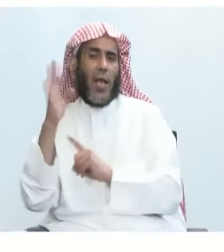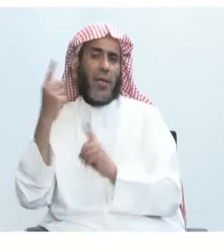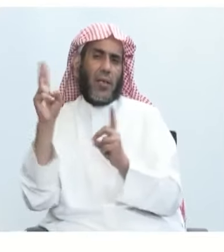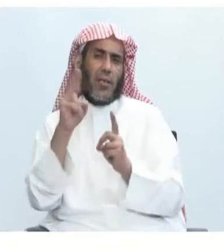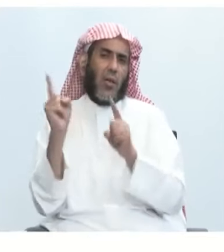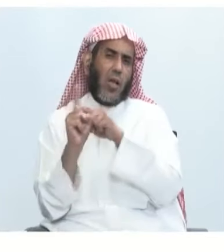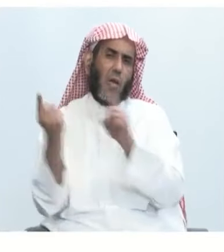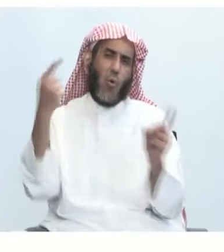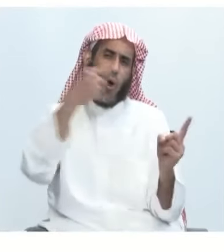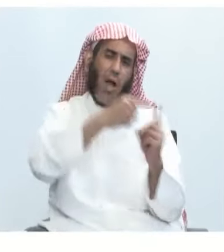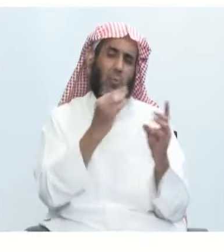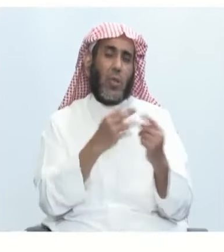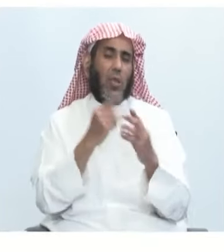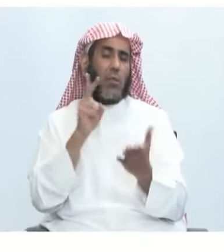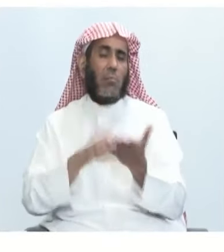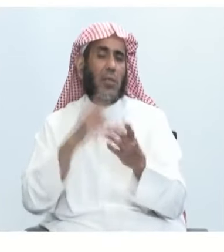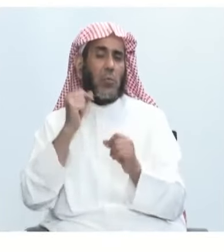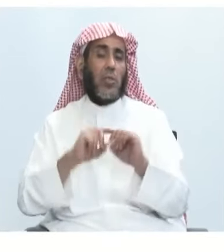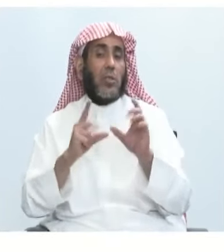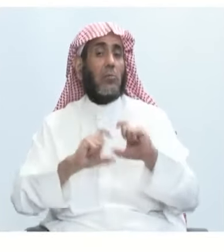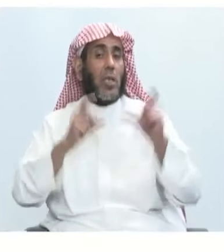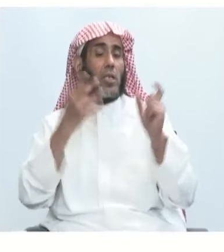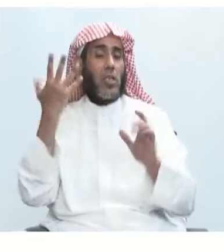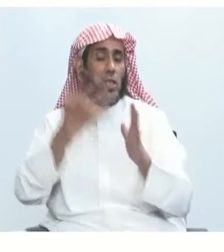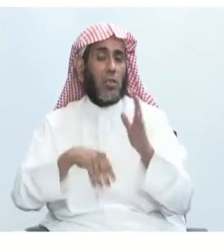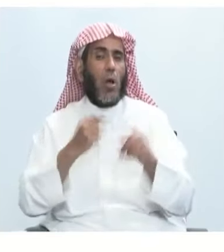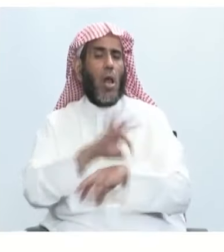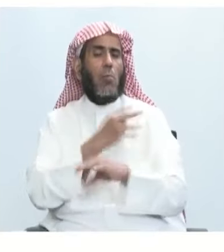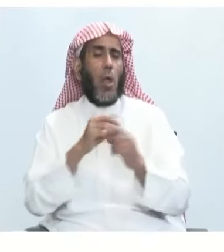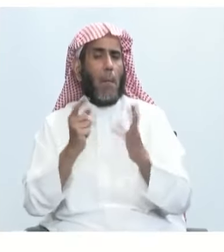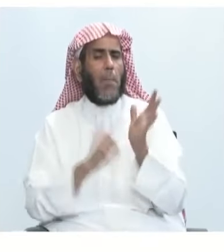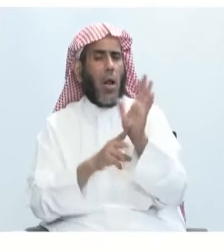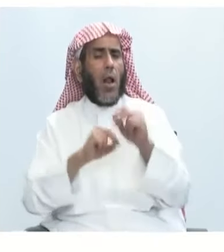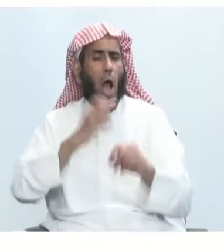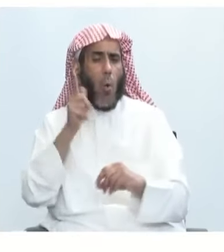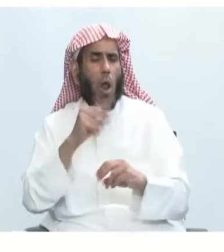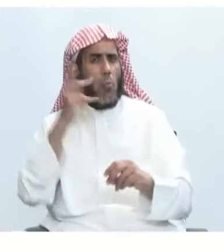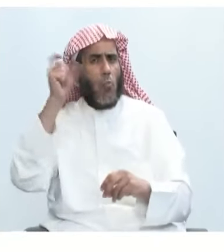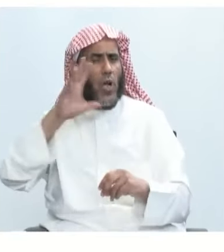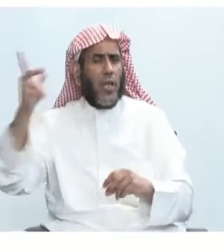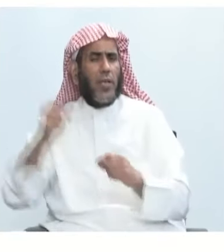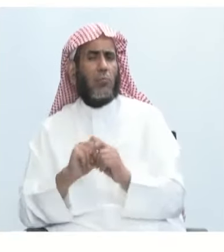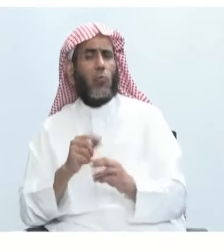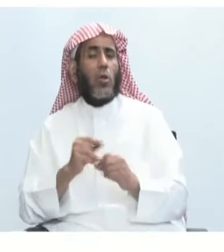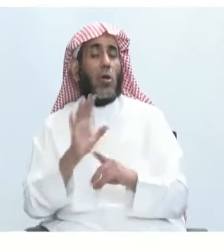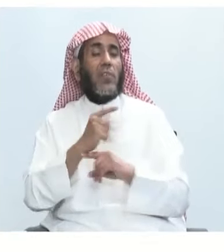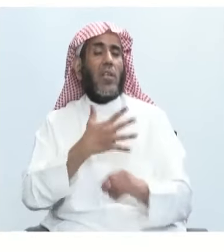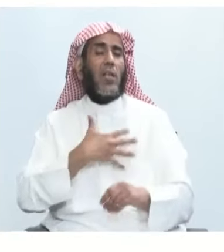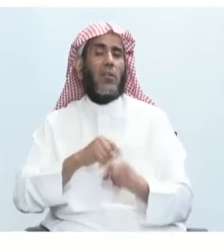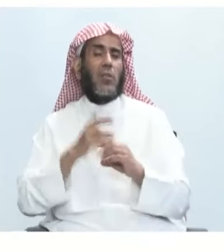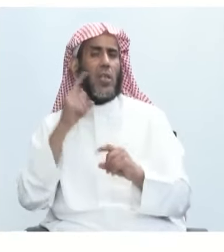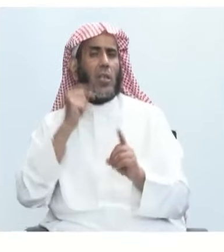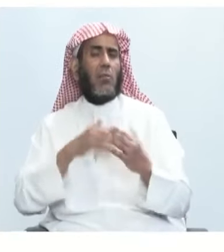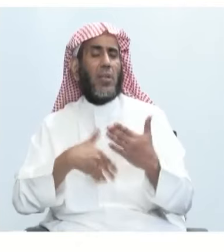وايضا هنا نقول مثلا في الاثبات المنطقي دليل شرعي تجربه علميه برهنه من المفهوم العلمي اقوال المفكرين في التاثير العاطفي هنا